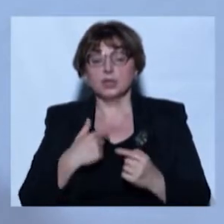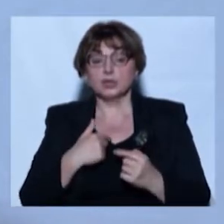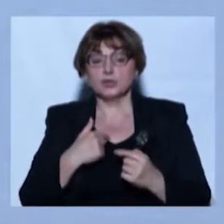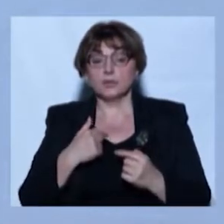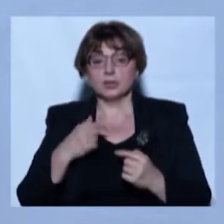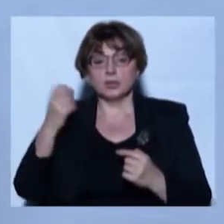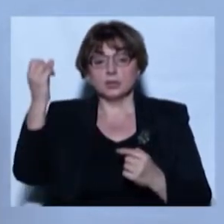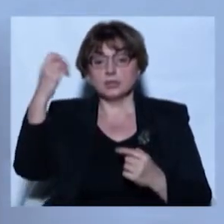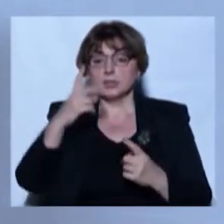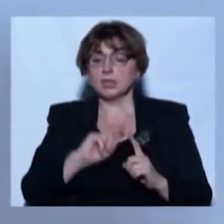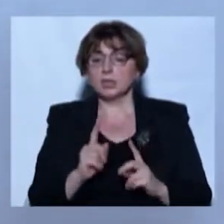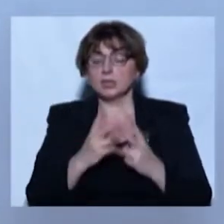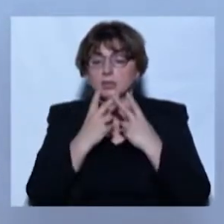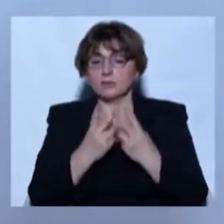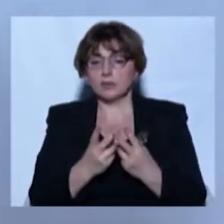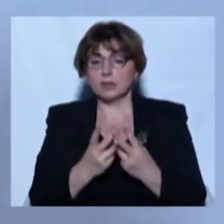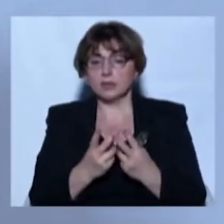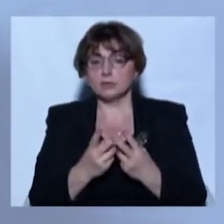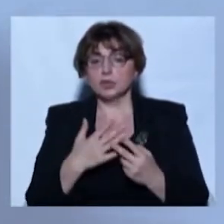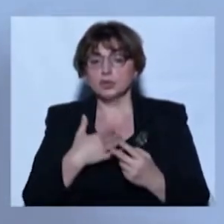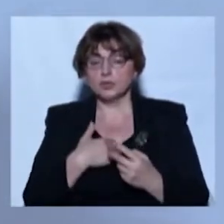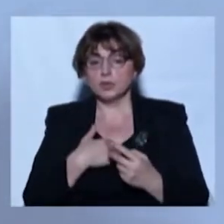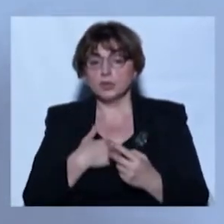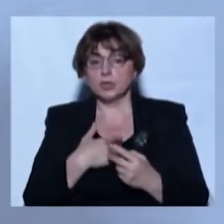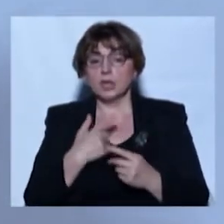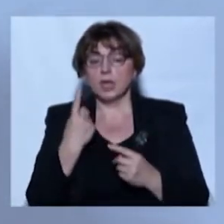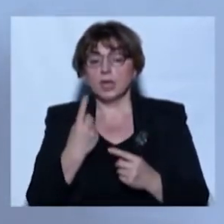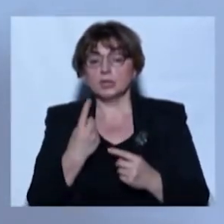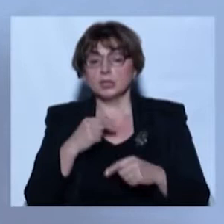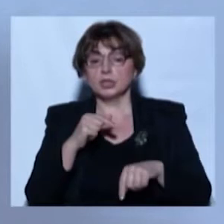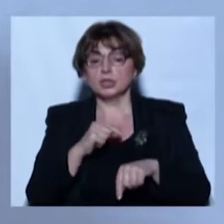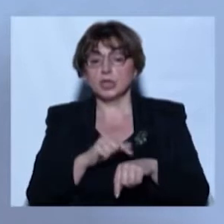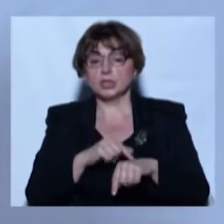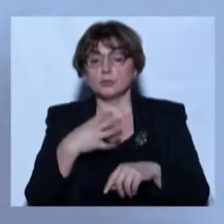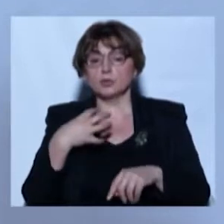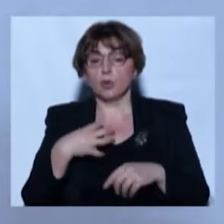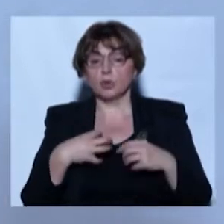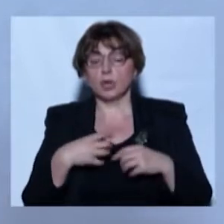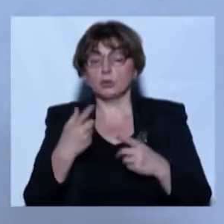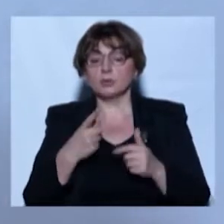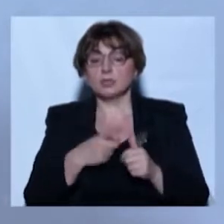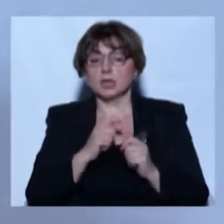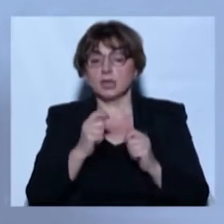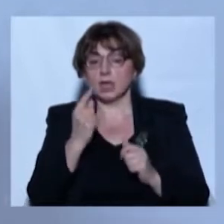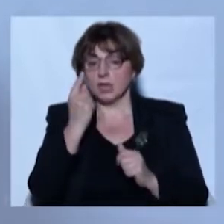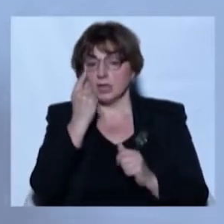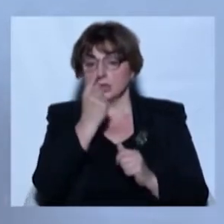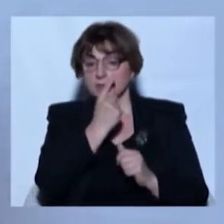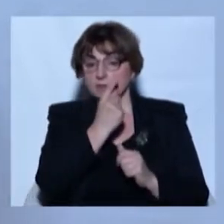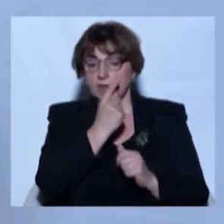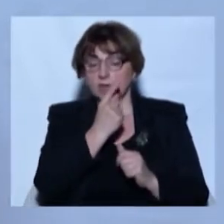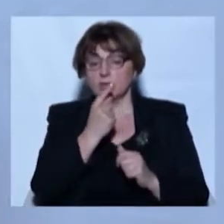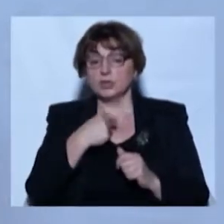Ritiv Hedout. Hedout, Chueni, Eterci, Shakers Nevis Organo, Tirumisatskuya, Twali. Chuen Twali,